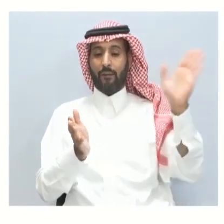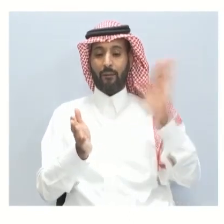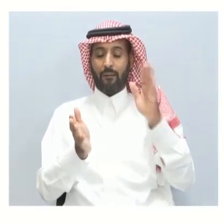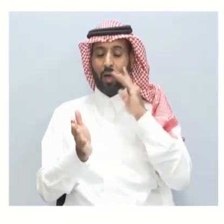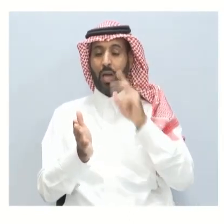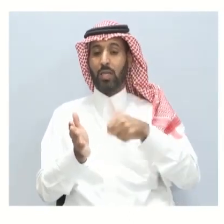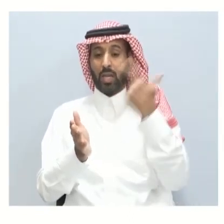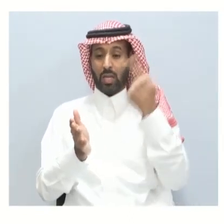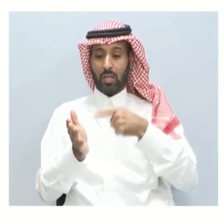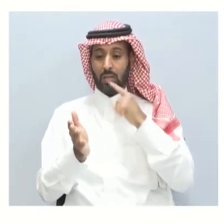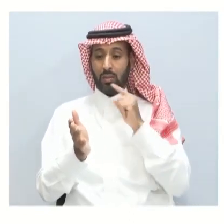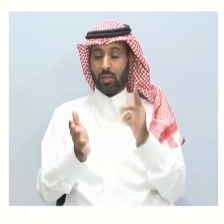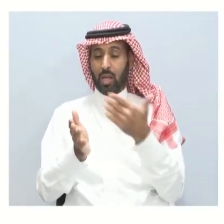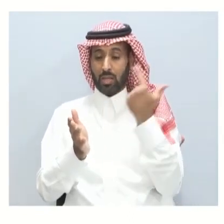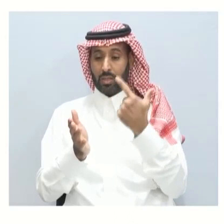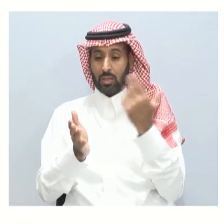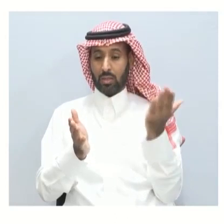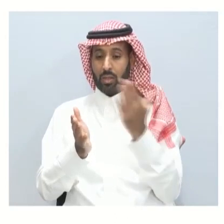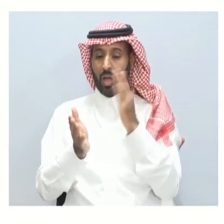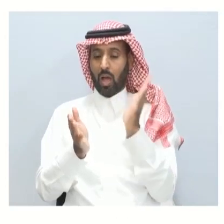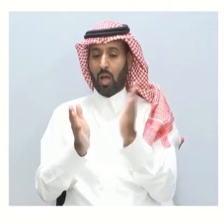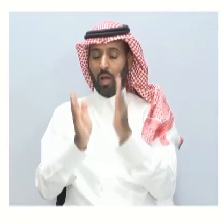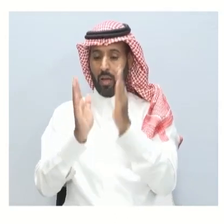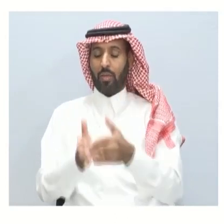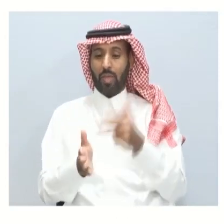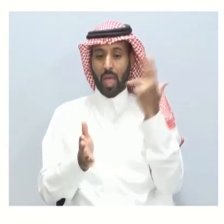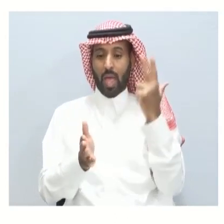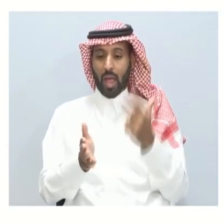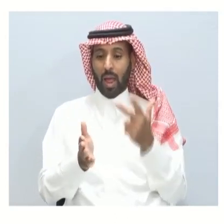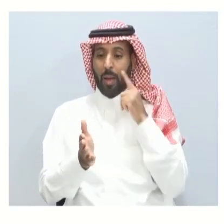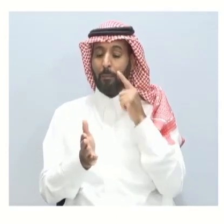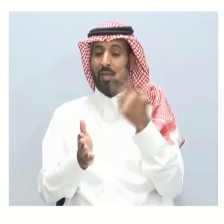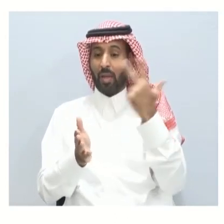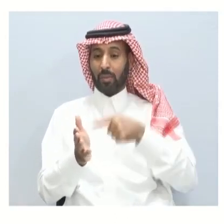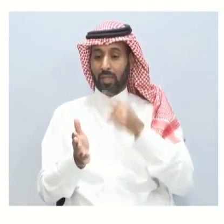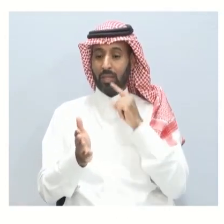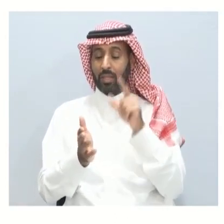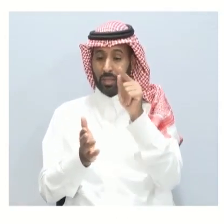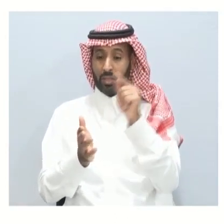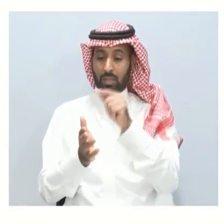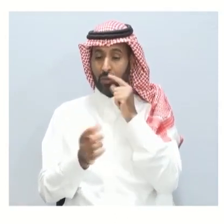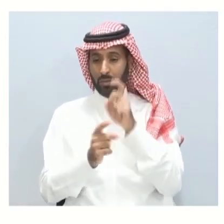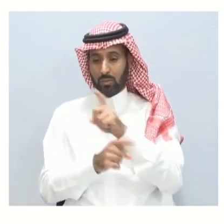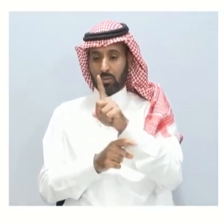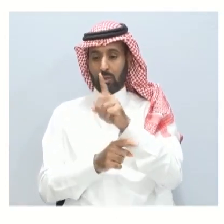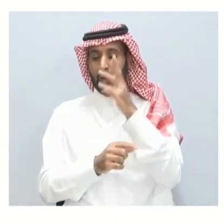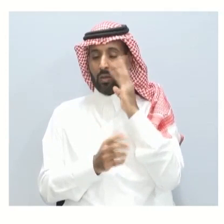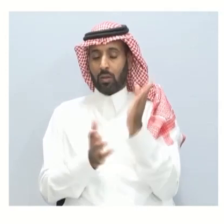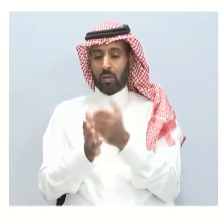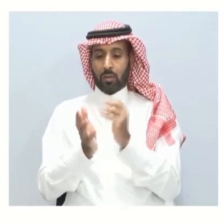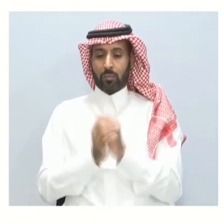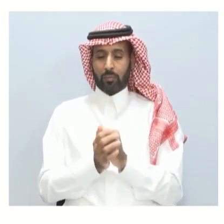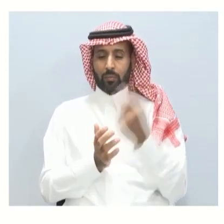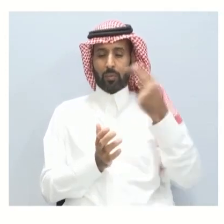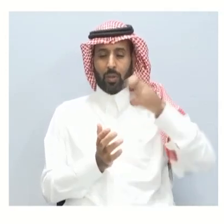السابع عشر او السابعه وكذلك المجموعه الثامنه او الثامنه عشر وهي الغازات النبيله نلاحظ انهم موجود